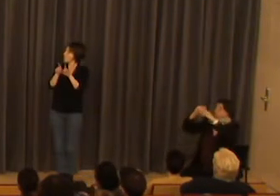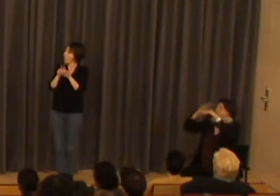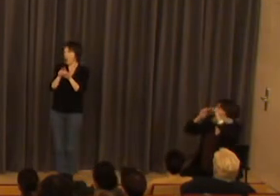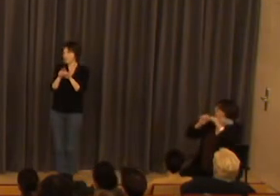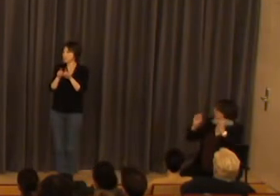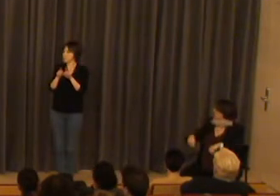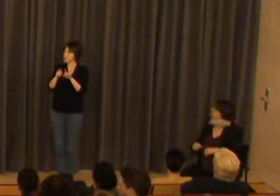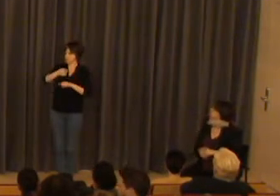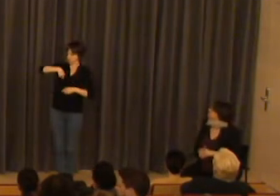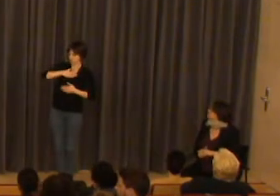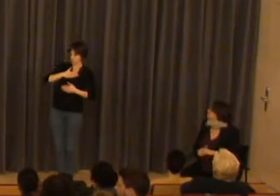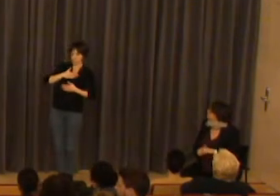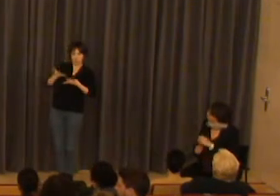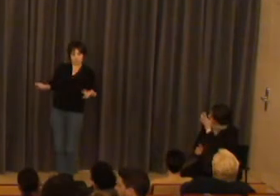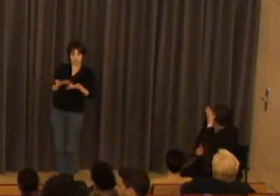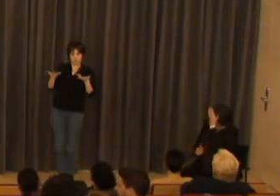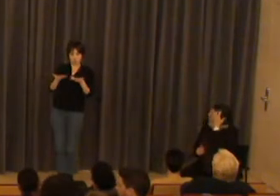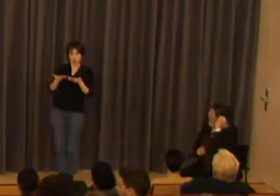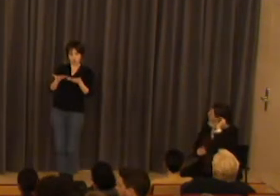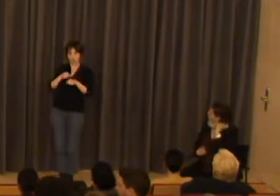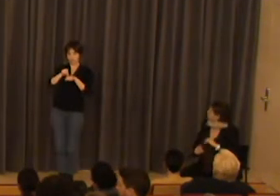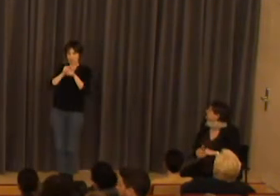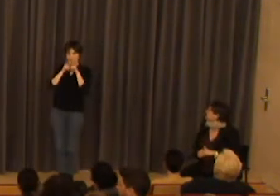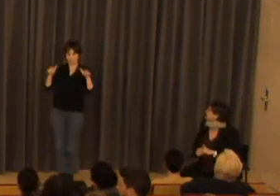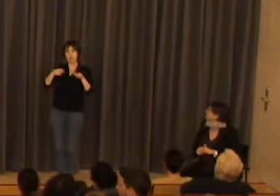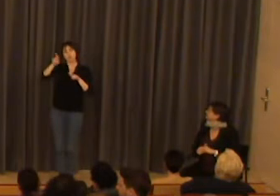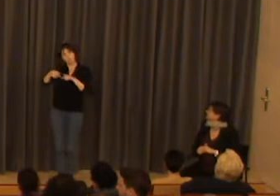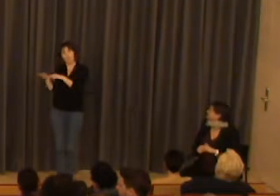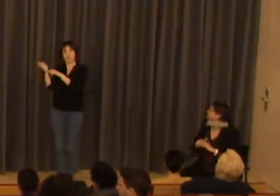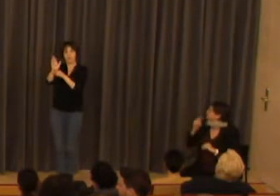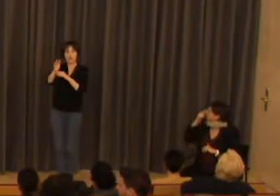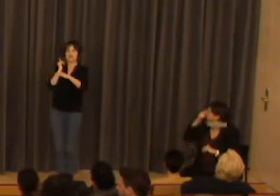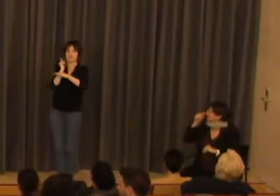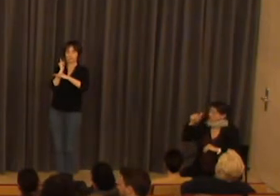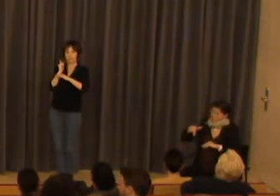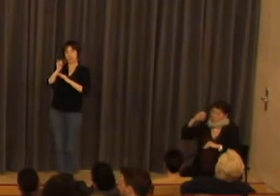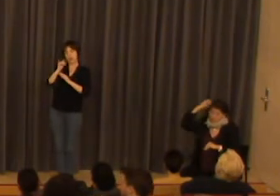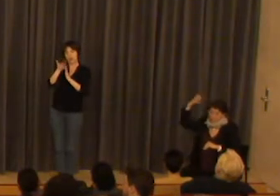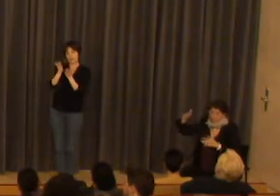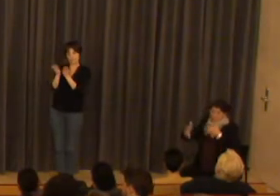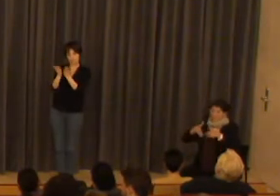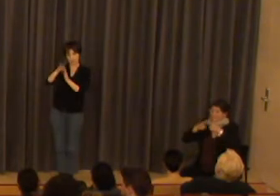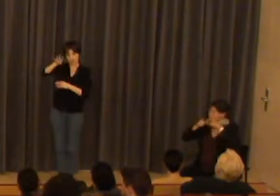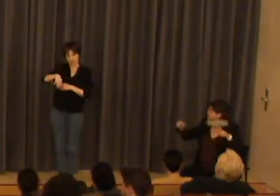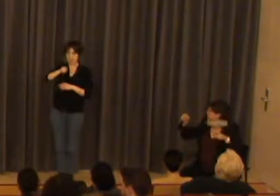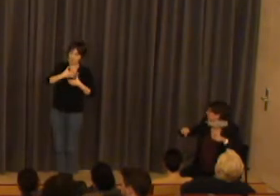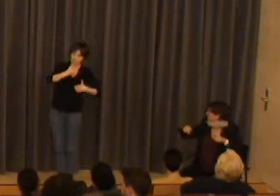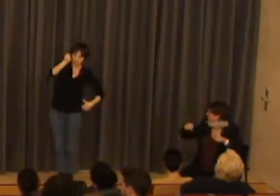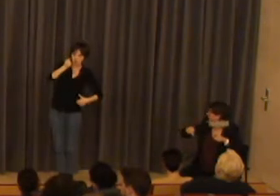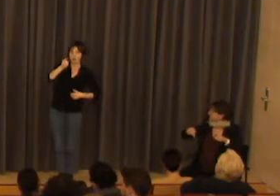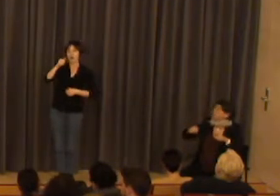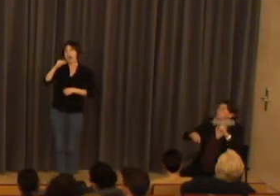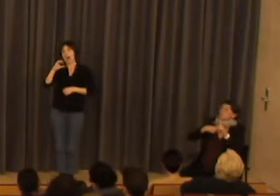de Política Lingüística, però hi ha també representats l'Institut d'Estudis Catalans, la FESOCA,